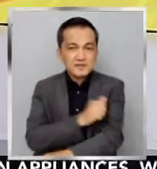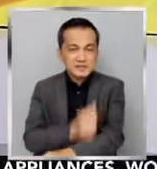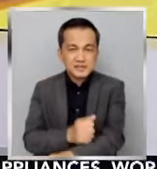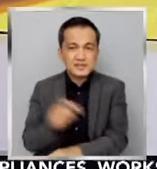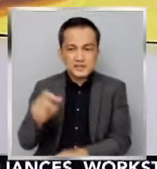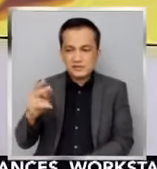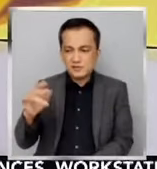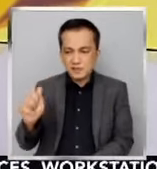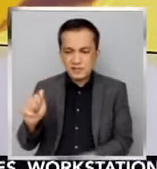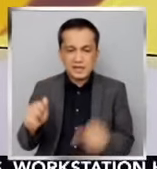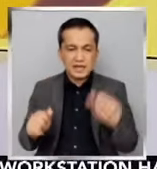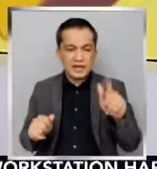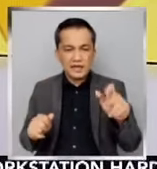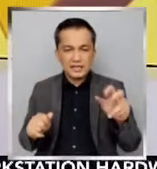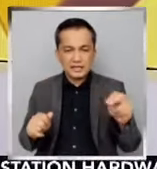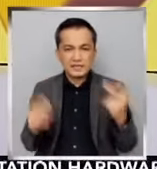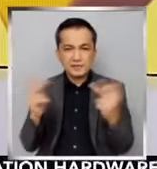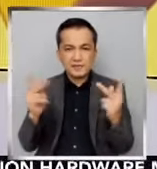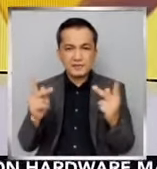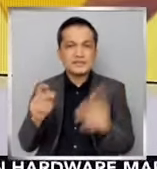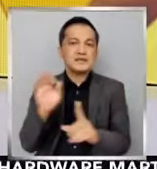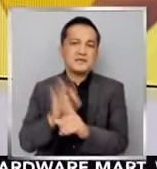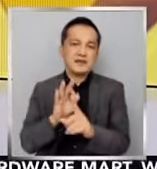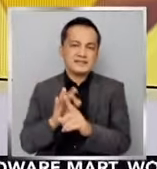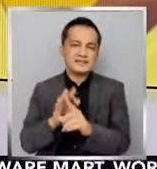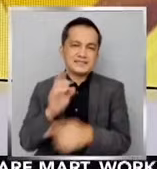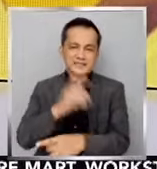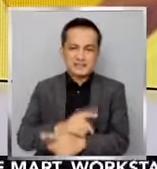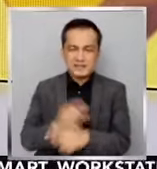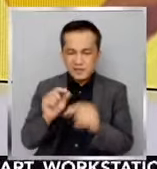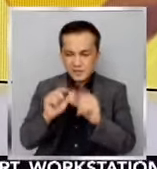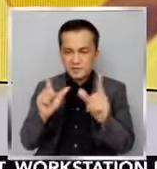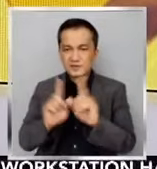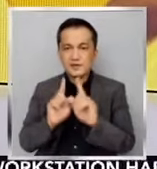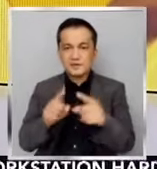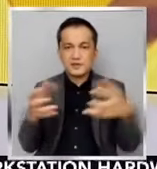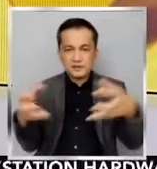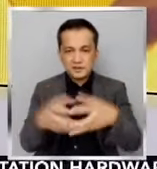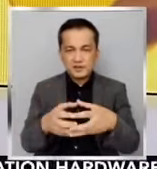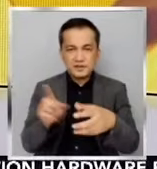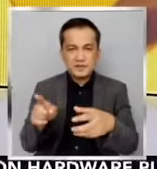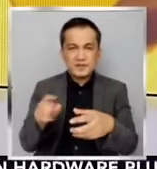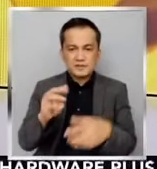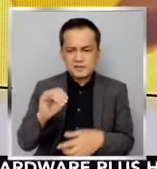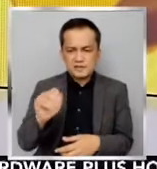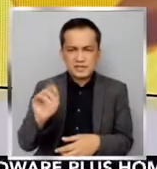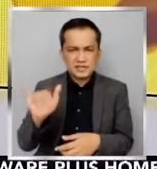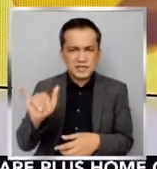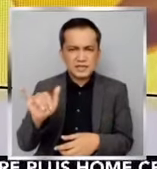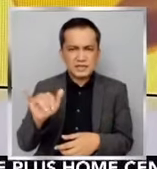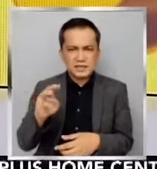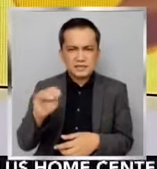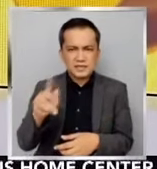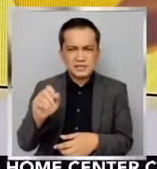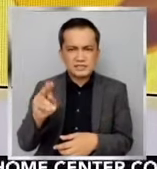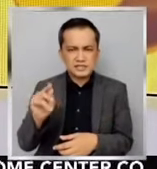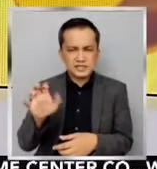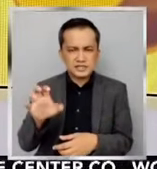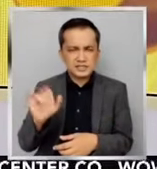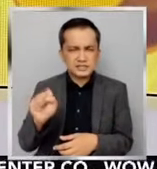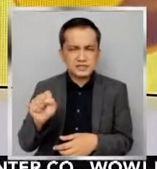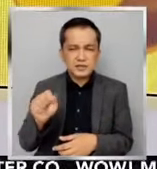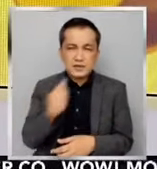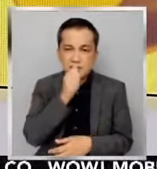Ansay sa kanilang Fans Day. May surprise appearance din ang cast ng upcoming Mythical Primetime mega series na Mga Lihim ni